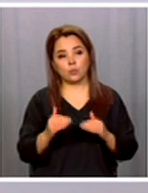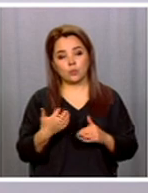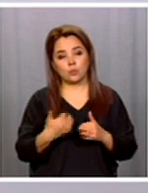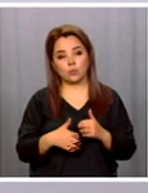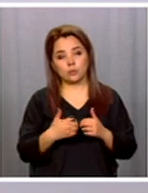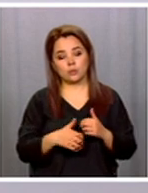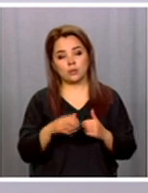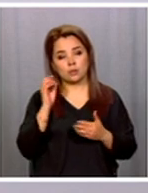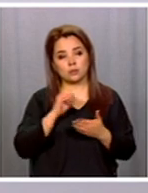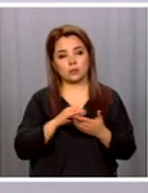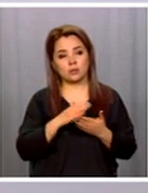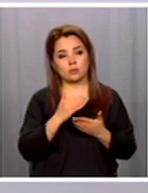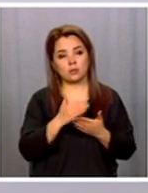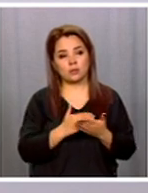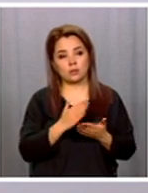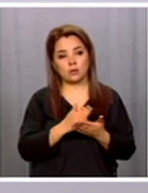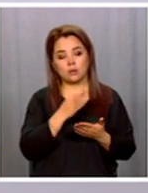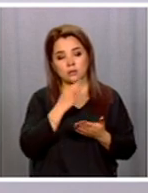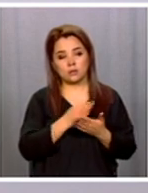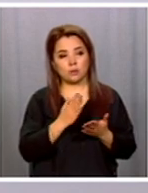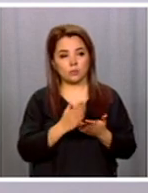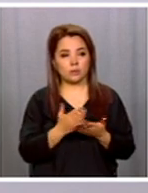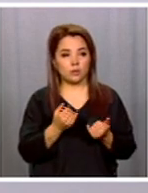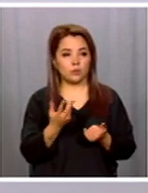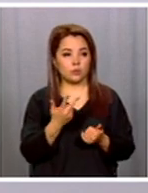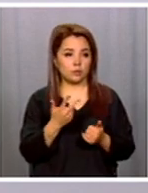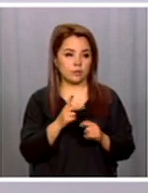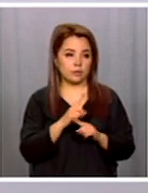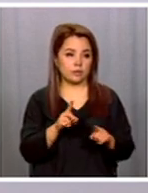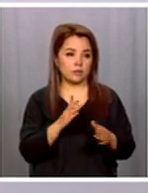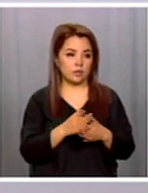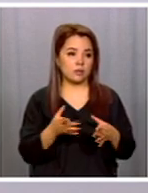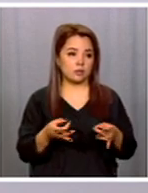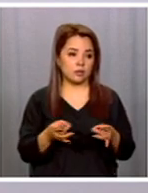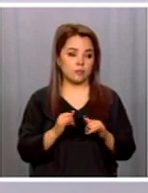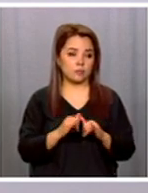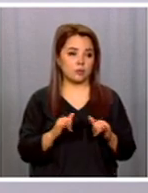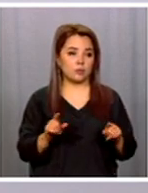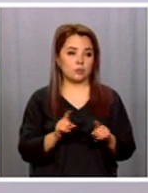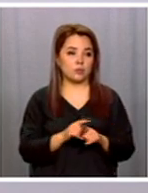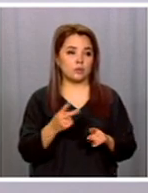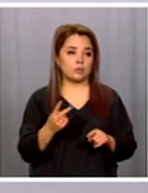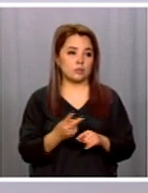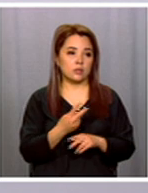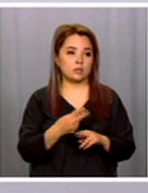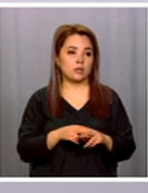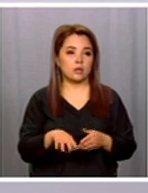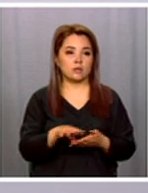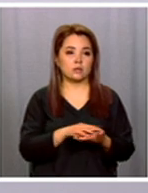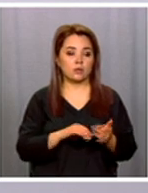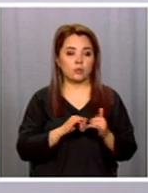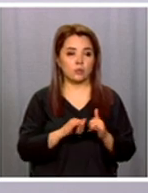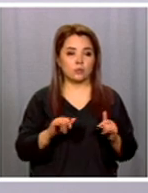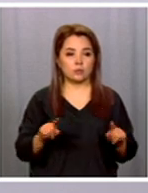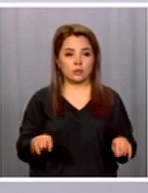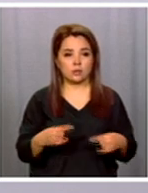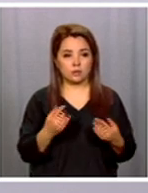сатылары басым болып келеді. Үшінші ерекшелік дамыған елдерде шикізатты екінші қайтара өңдеу кеңінен қолданылса,